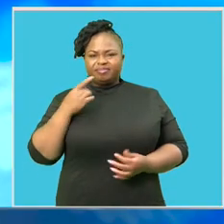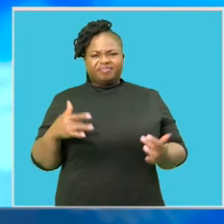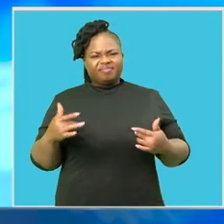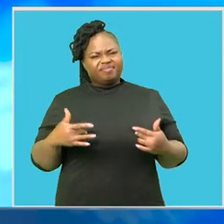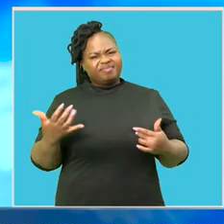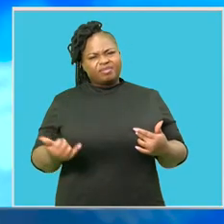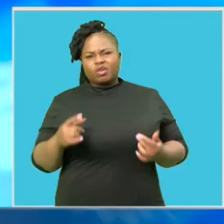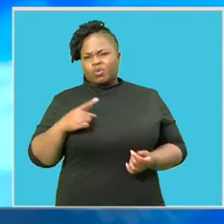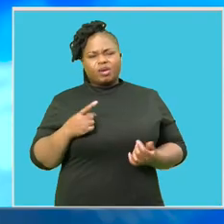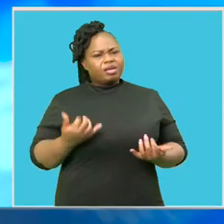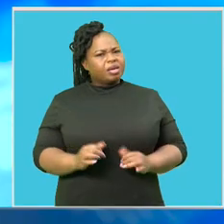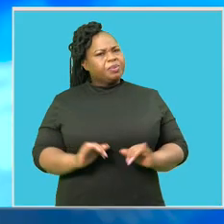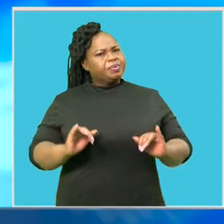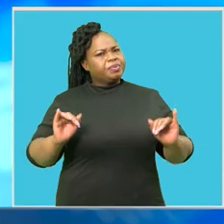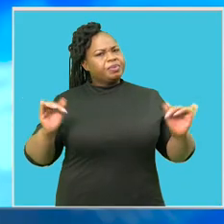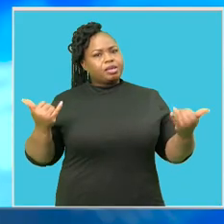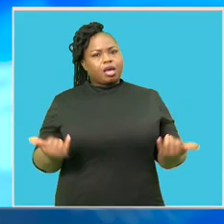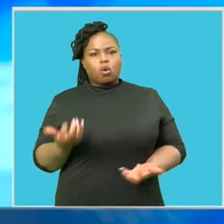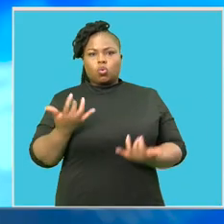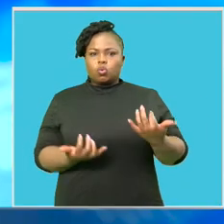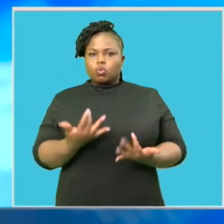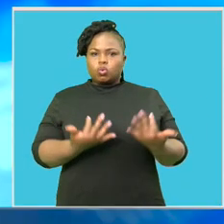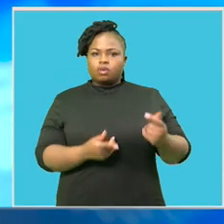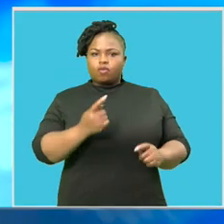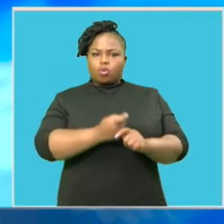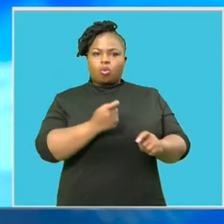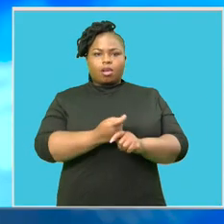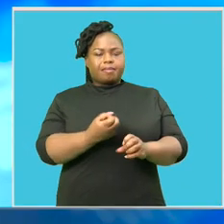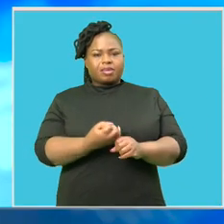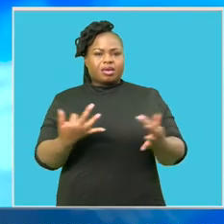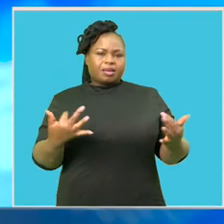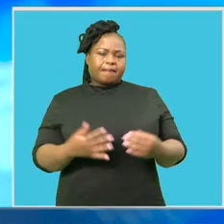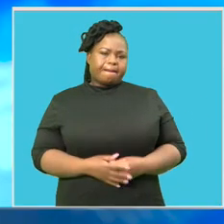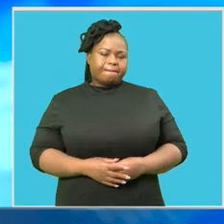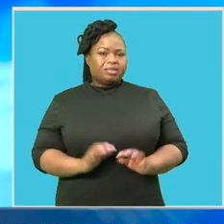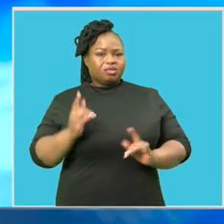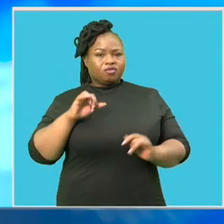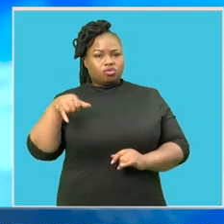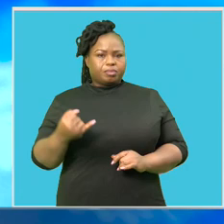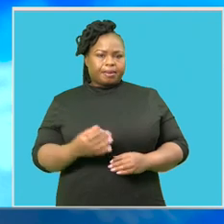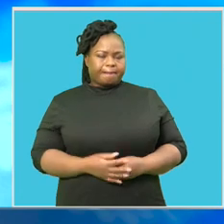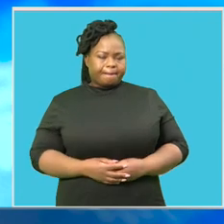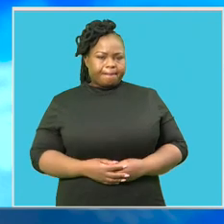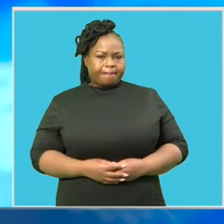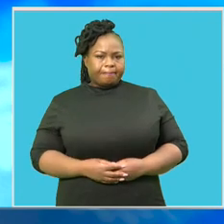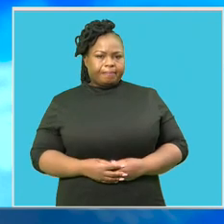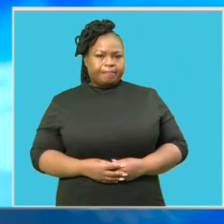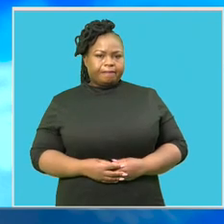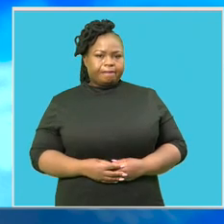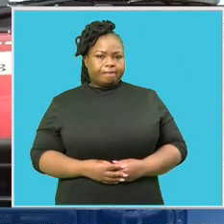inkxalabo malunga nokwenyuka kwenani leziganeko zokutsha kwezakhiwo kumbindi wedolophu okanye kwidolophu yaseGoli kutshanje.